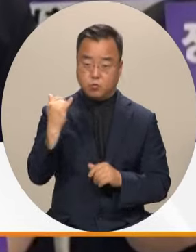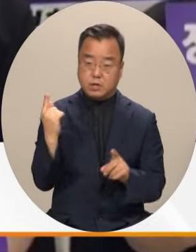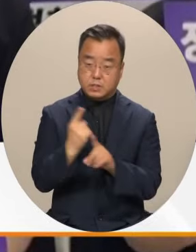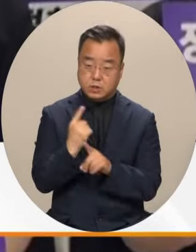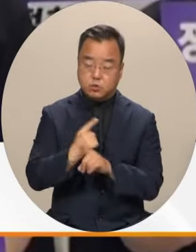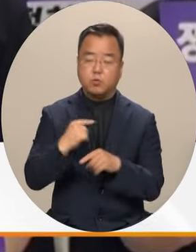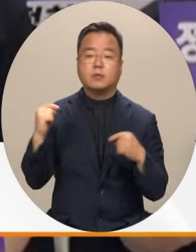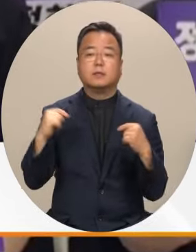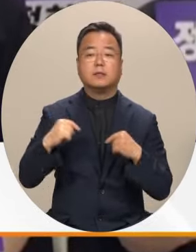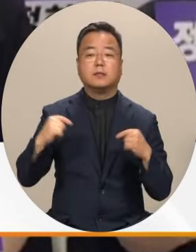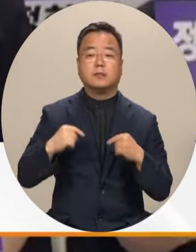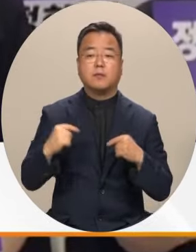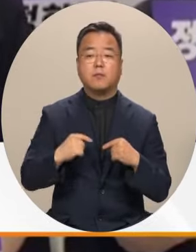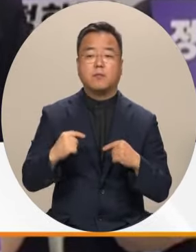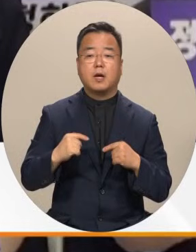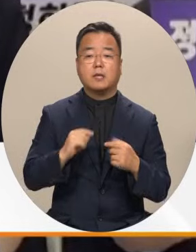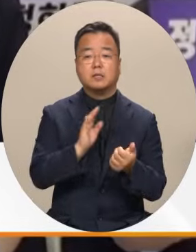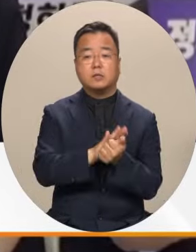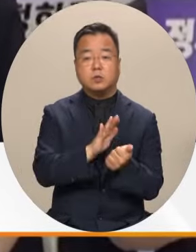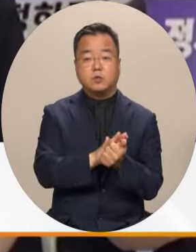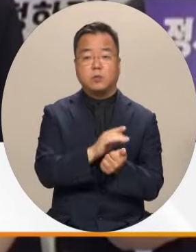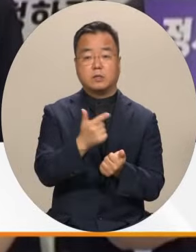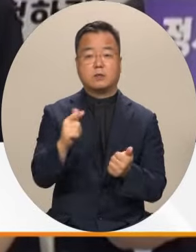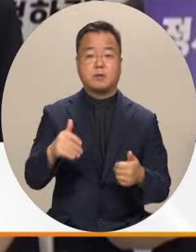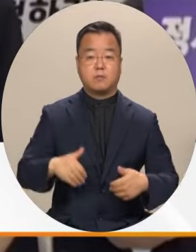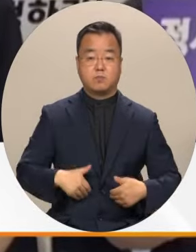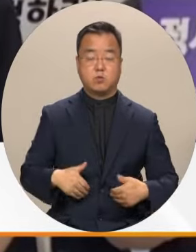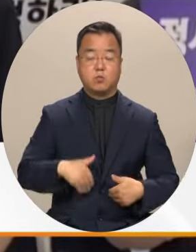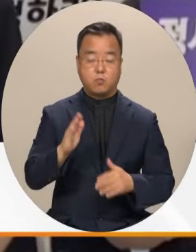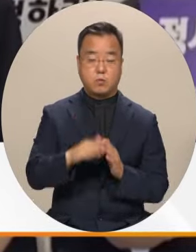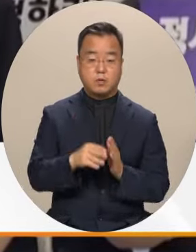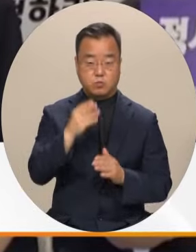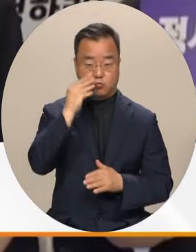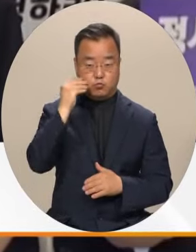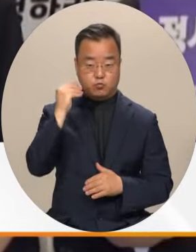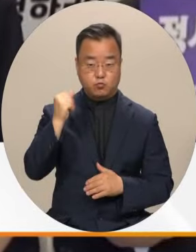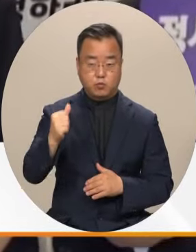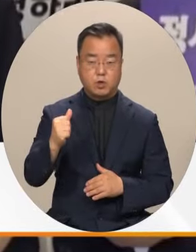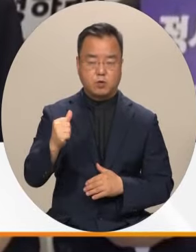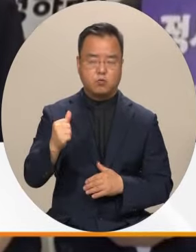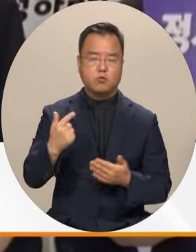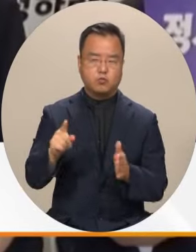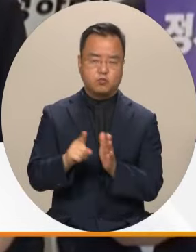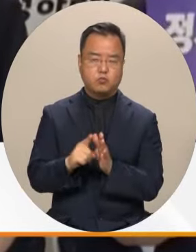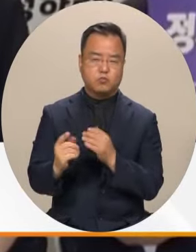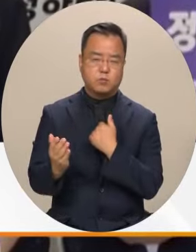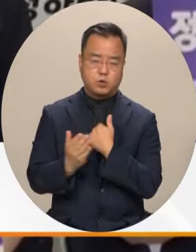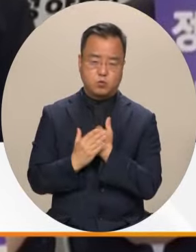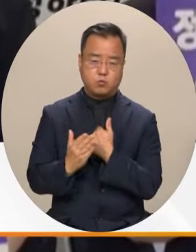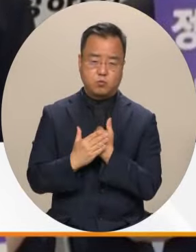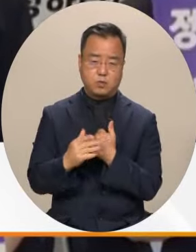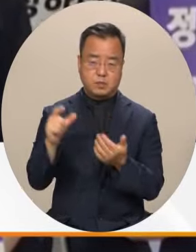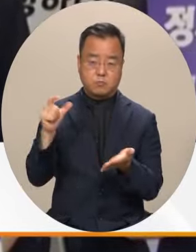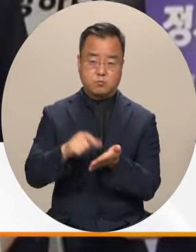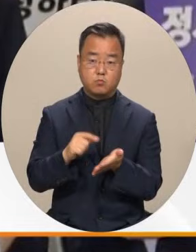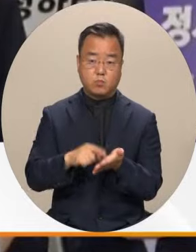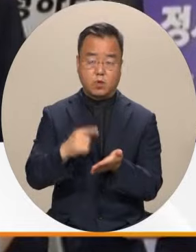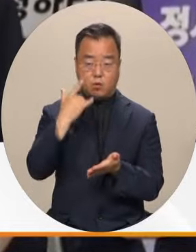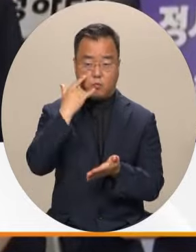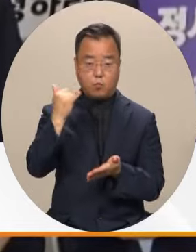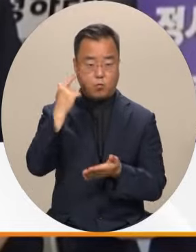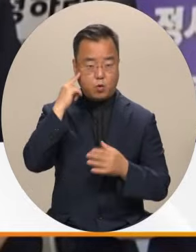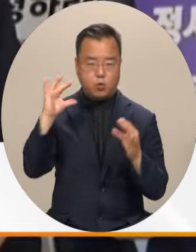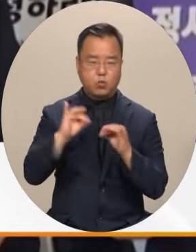상담의 학습 지원 등 필요한 지원이 원활이 이루어질 수 있도록 협조해야 한다고 명시하여 학부모가 동의하지